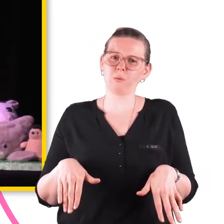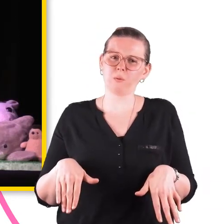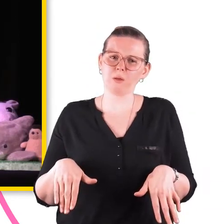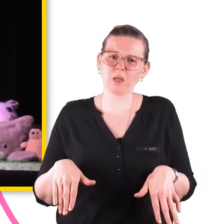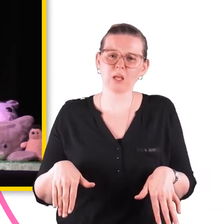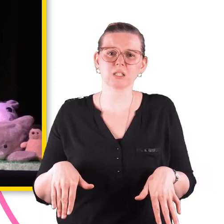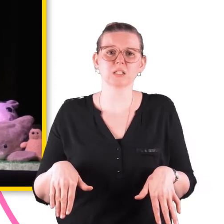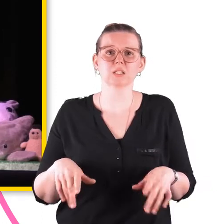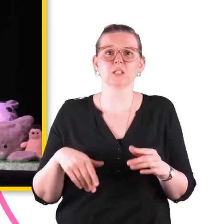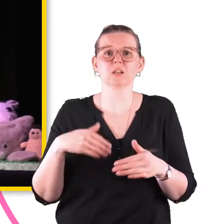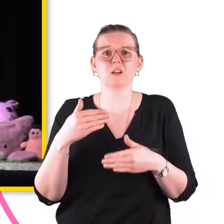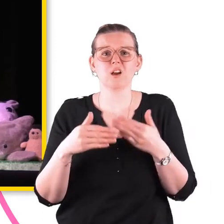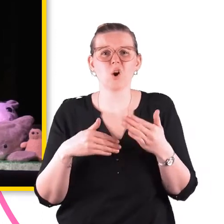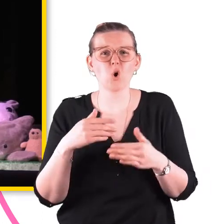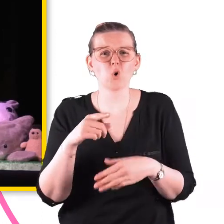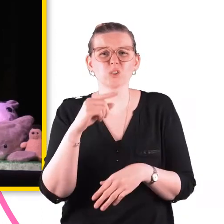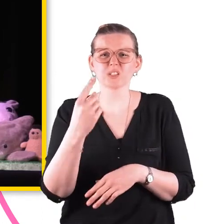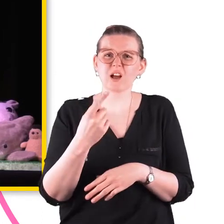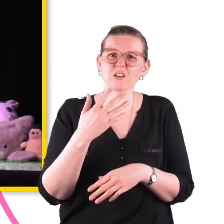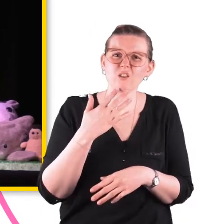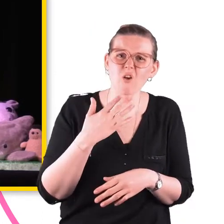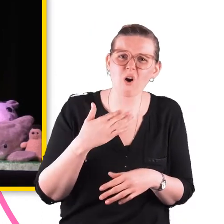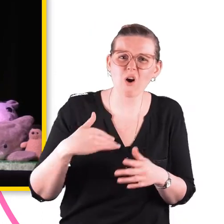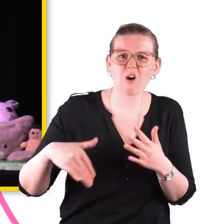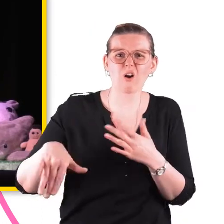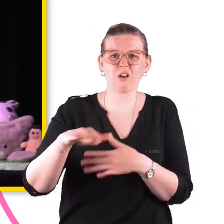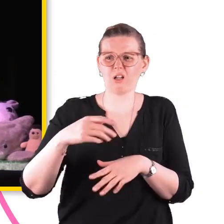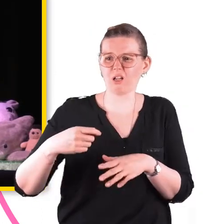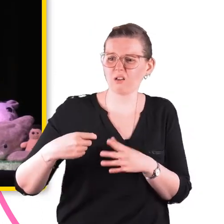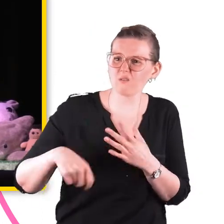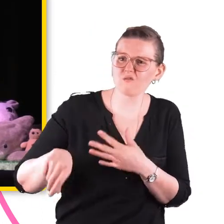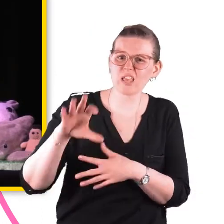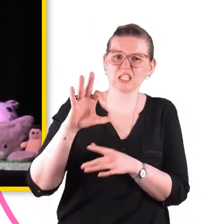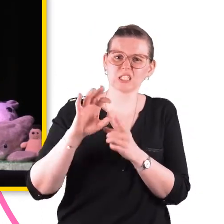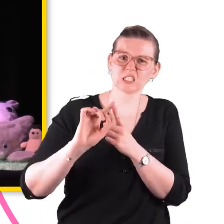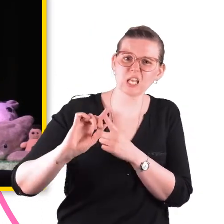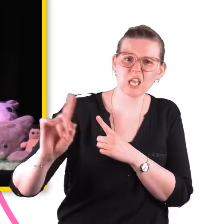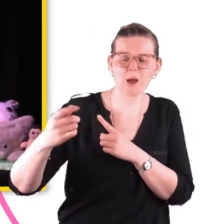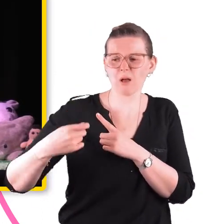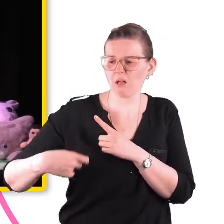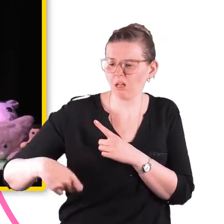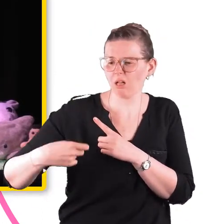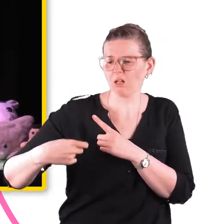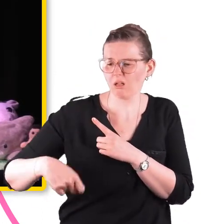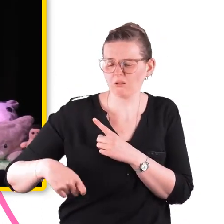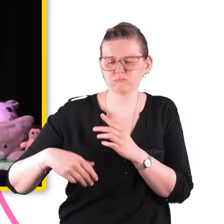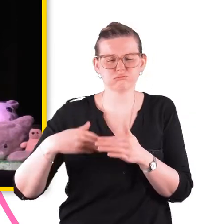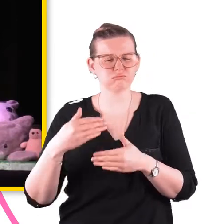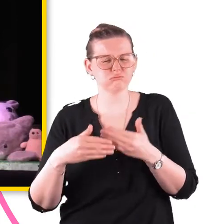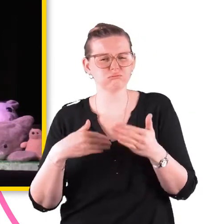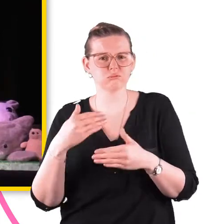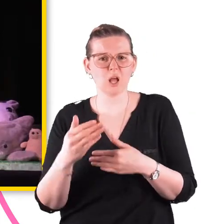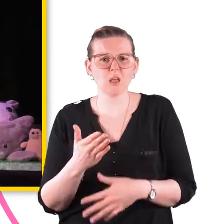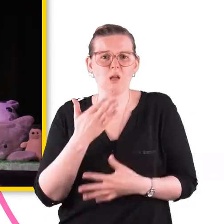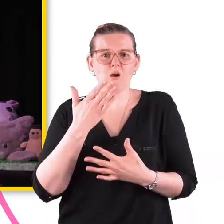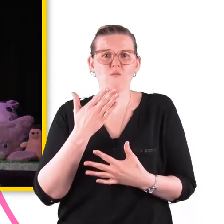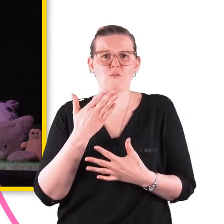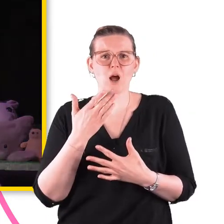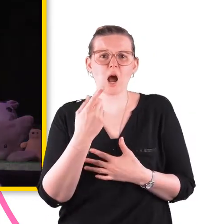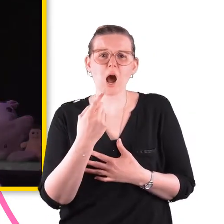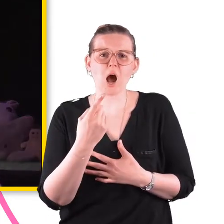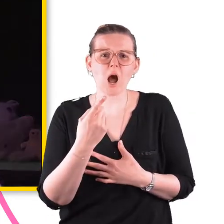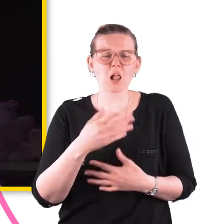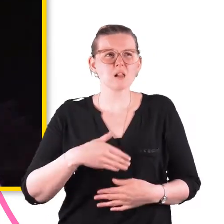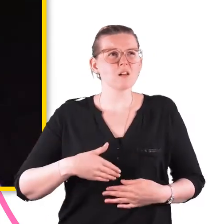dran. Und dann noch Mehl aufs Klo und tut das Köttel gar nicht kleckern. Auf einmal merkt die Ziege, dass